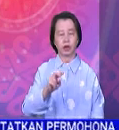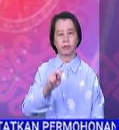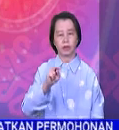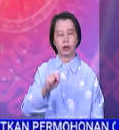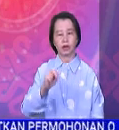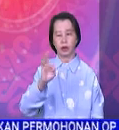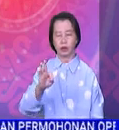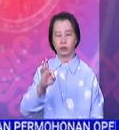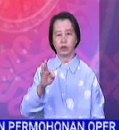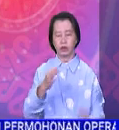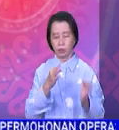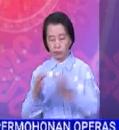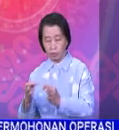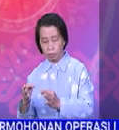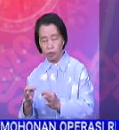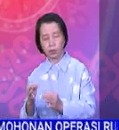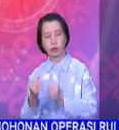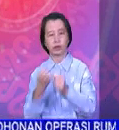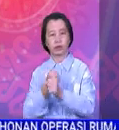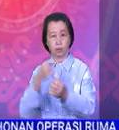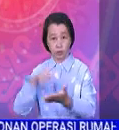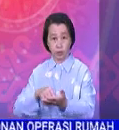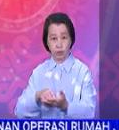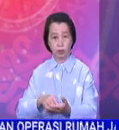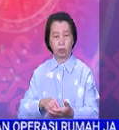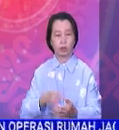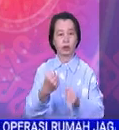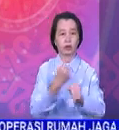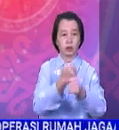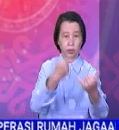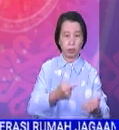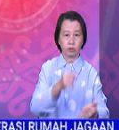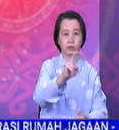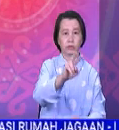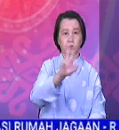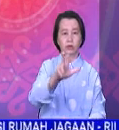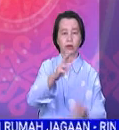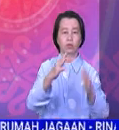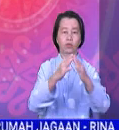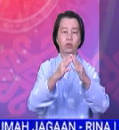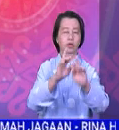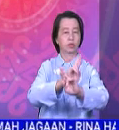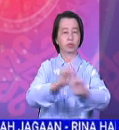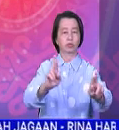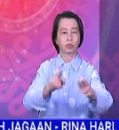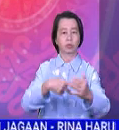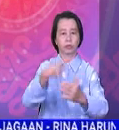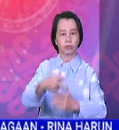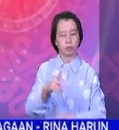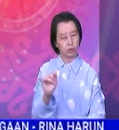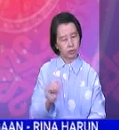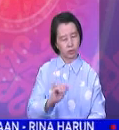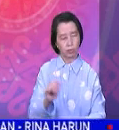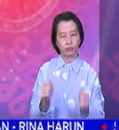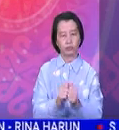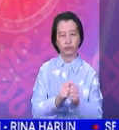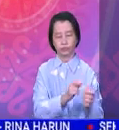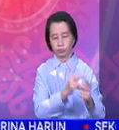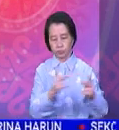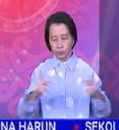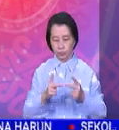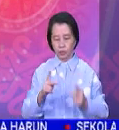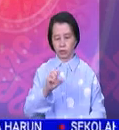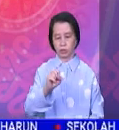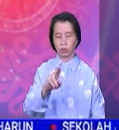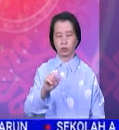fasa pertama tahun ini tahun lalu 43 rumah berjaya disiapkan melalui program sama di kawasan rancangan